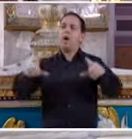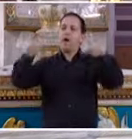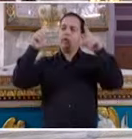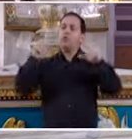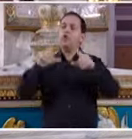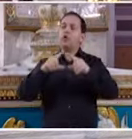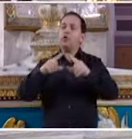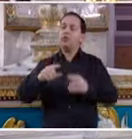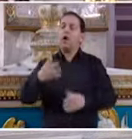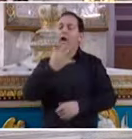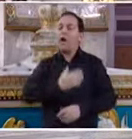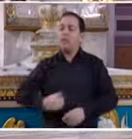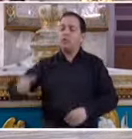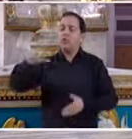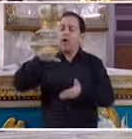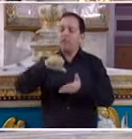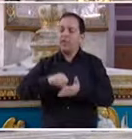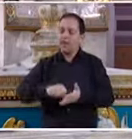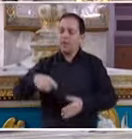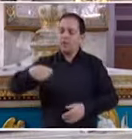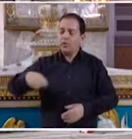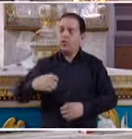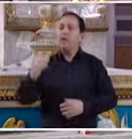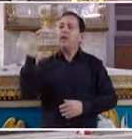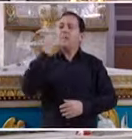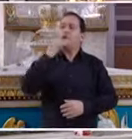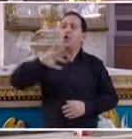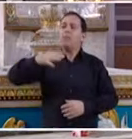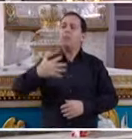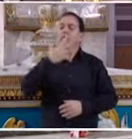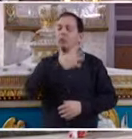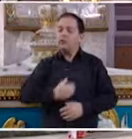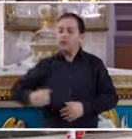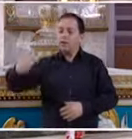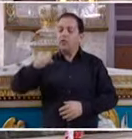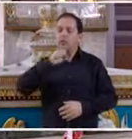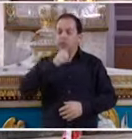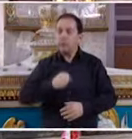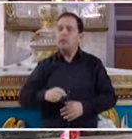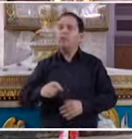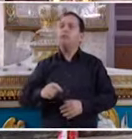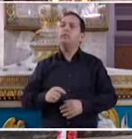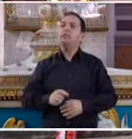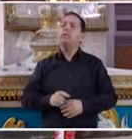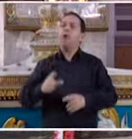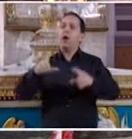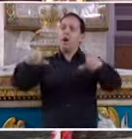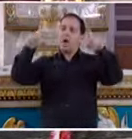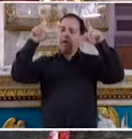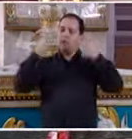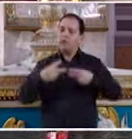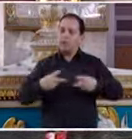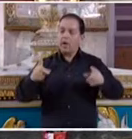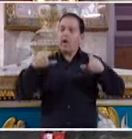Επισκόπου Αθηνών, του Αλλοπαγίου, του Γρηγορίου, του Πέμπτου Πατριάρχου Κωνσταντινοπόλεως και Ελευθερίου Επισκόπου Ηλυρικού, σε